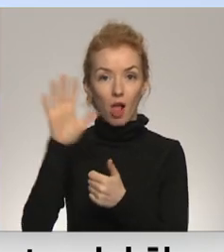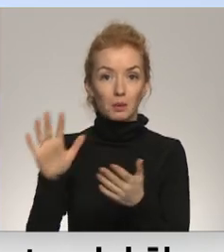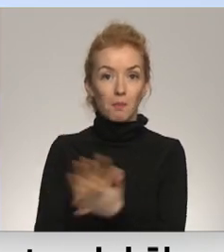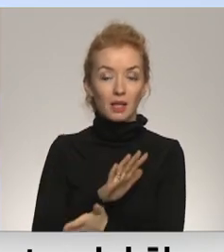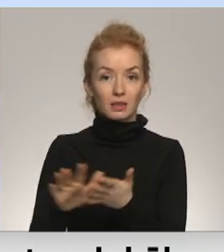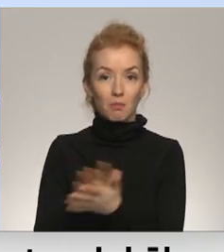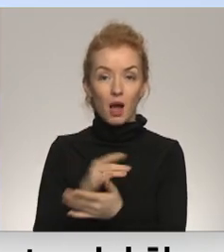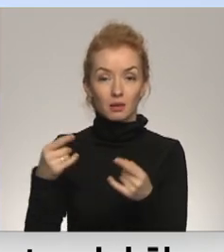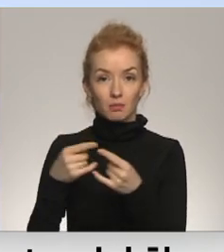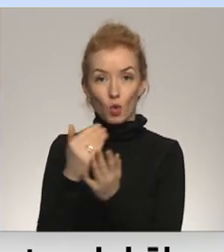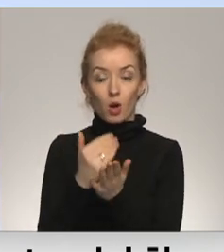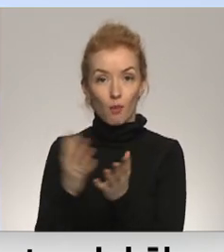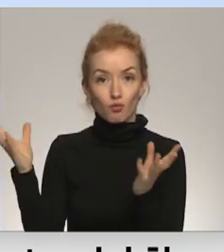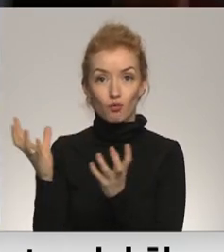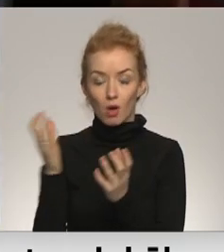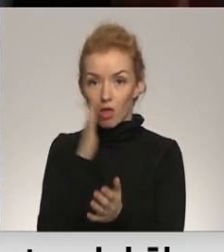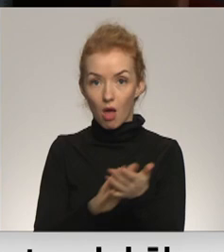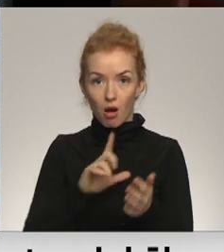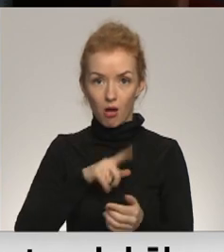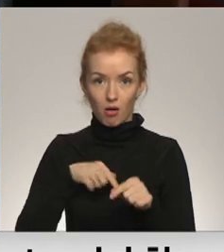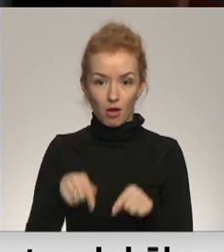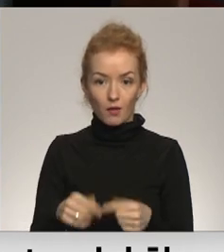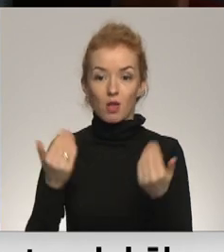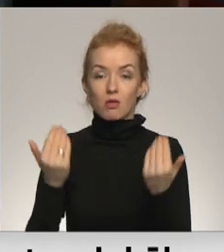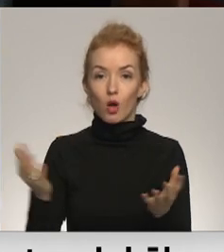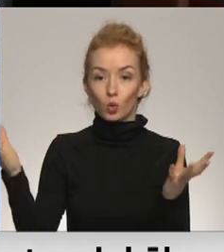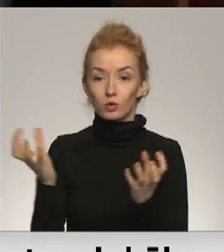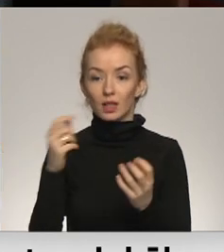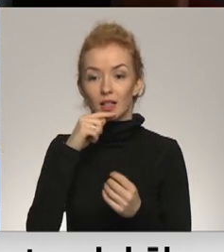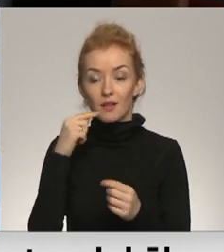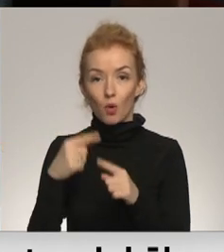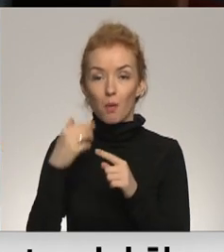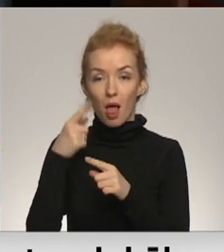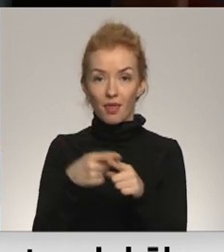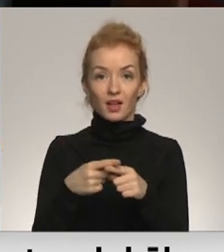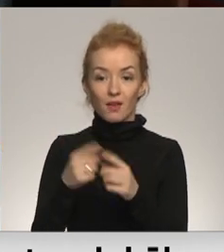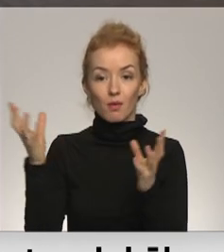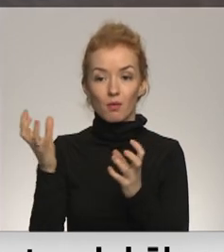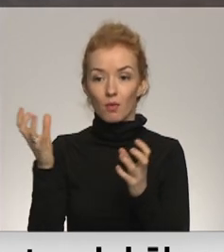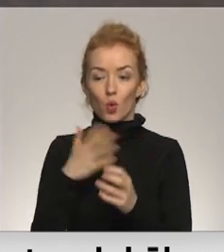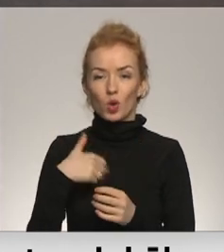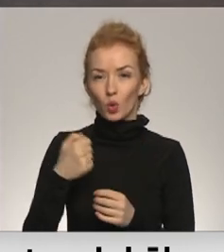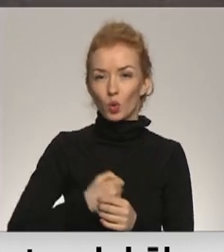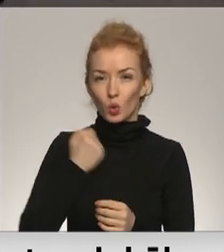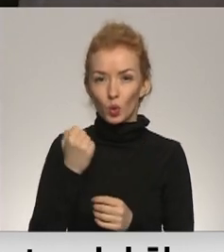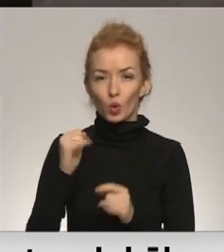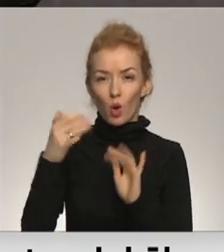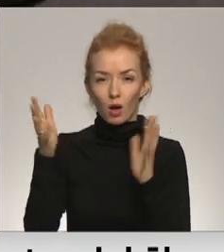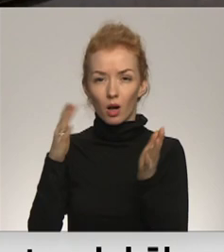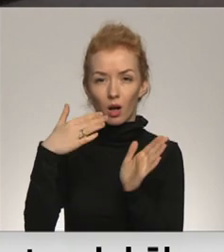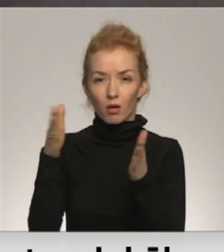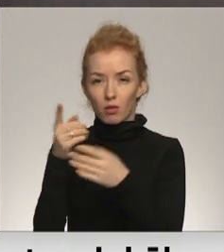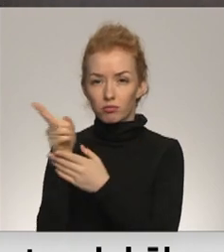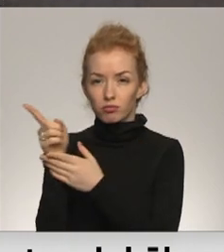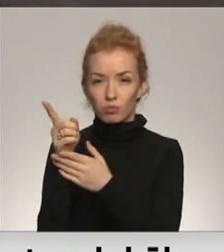kanālu signāls bija spēcīgāks par Latvijas. Šobrīd uztvert Krievijas un Baltkrievijas televīziju izdodas reti vai noregulējot antenu